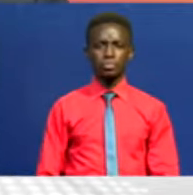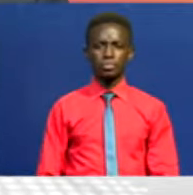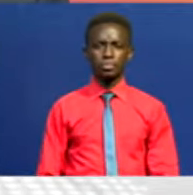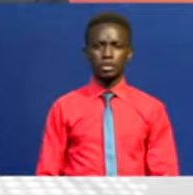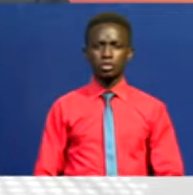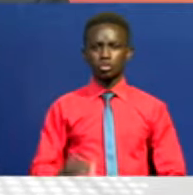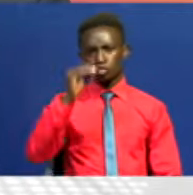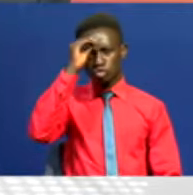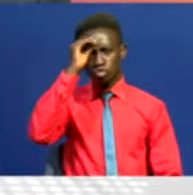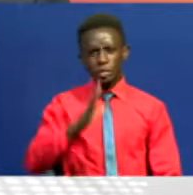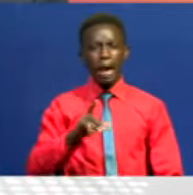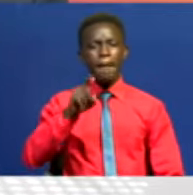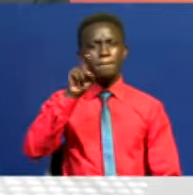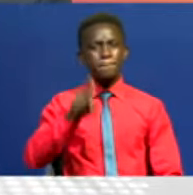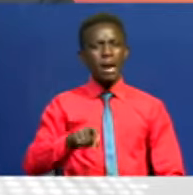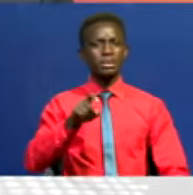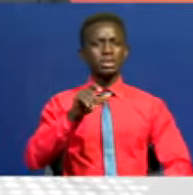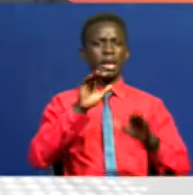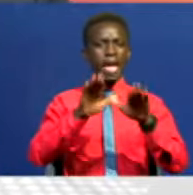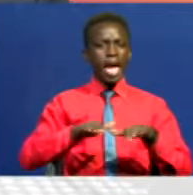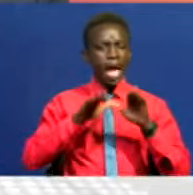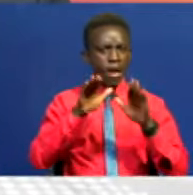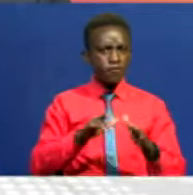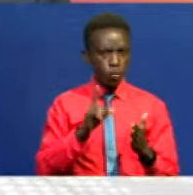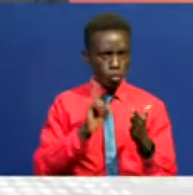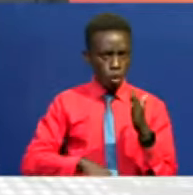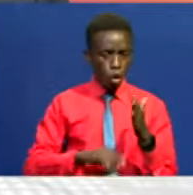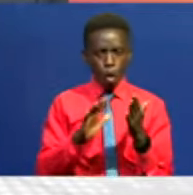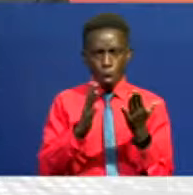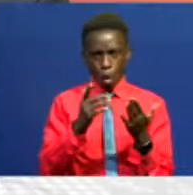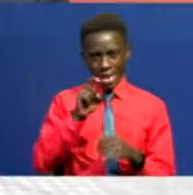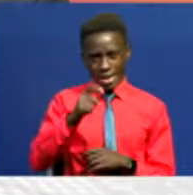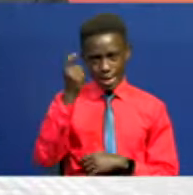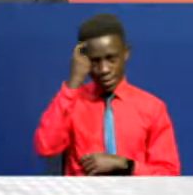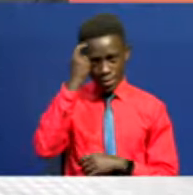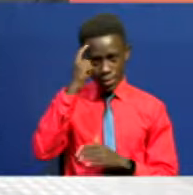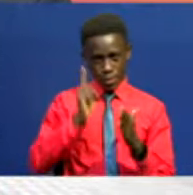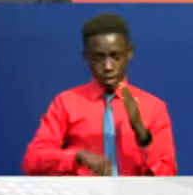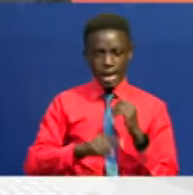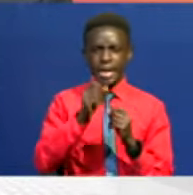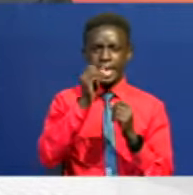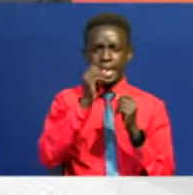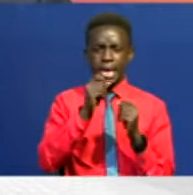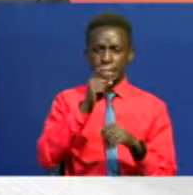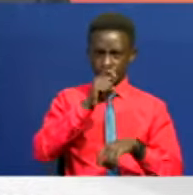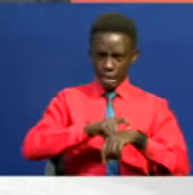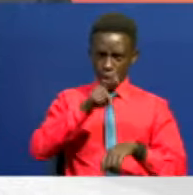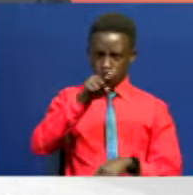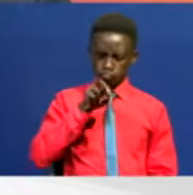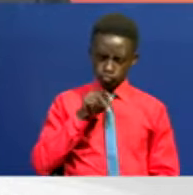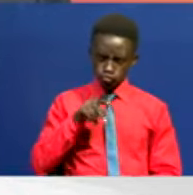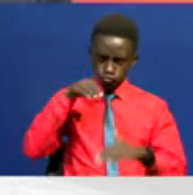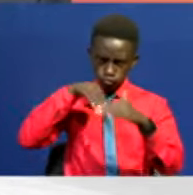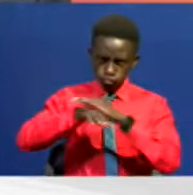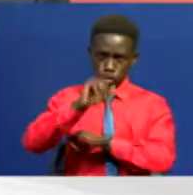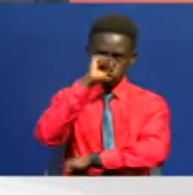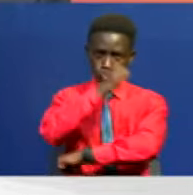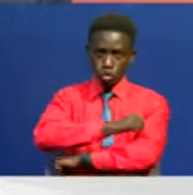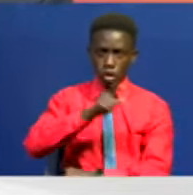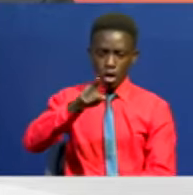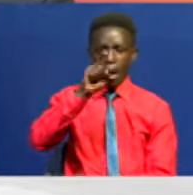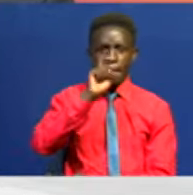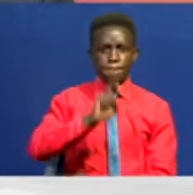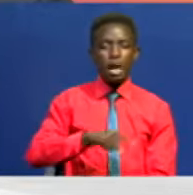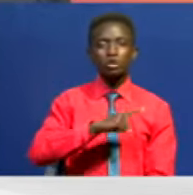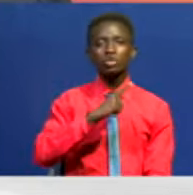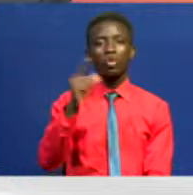kujiathari nacho ama wanastahili kujua, wakati unatembelea chuo chochote kile, hakikisha unatembelea maabara. Mm-hmm. For example,